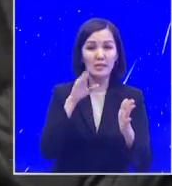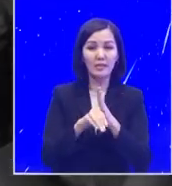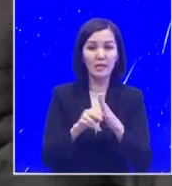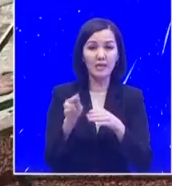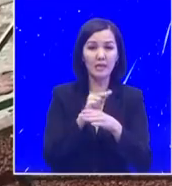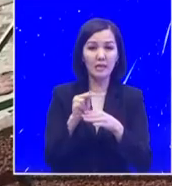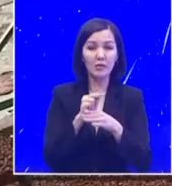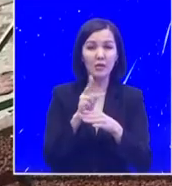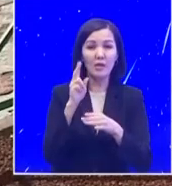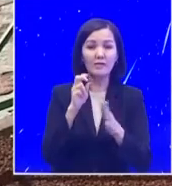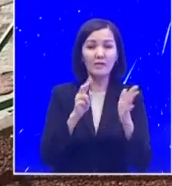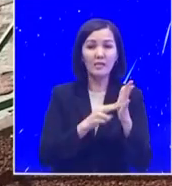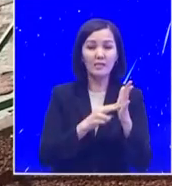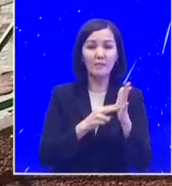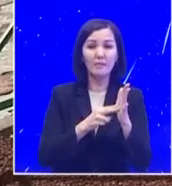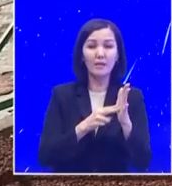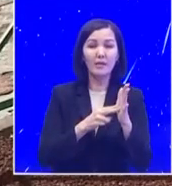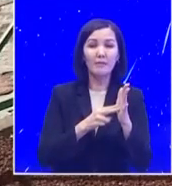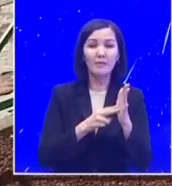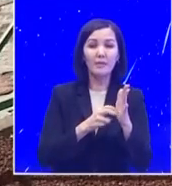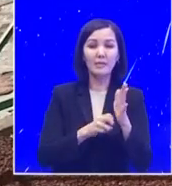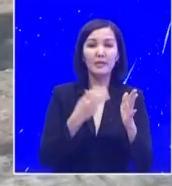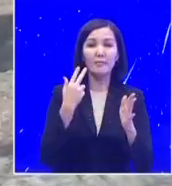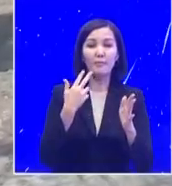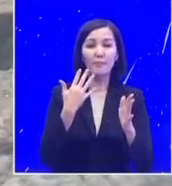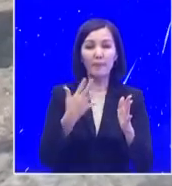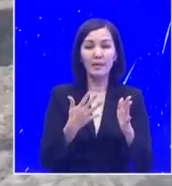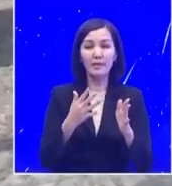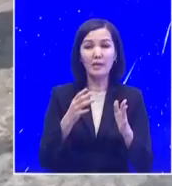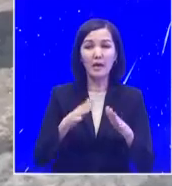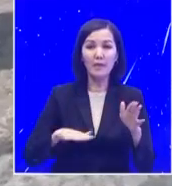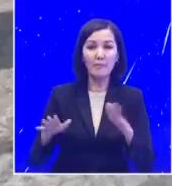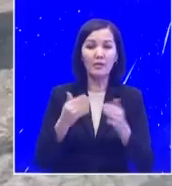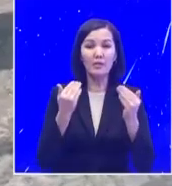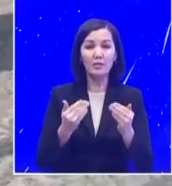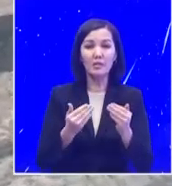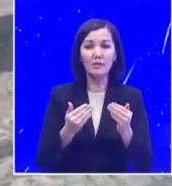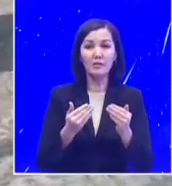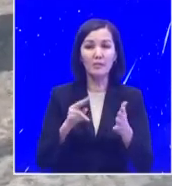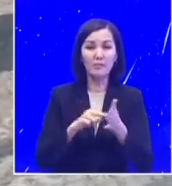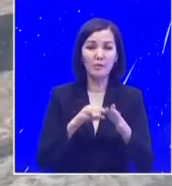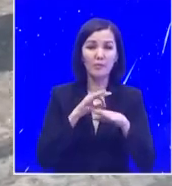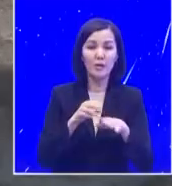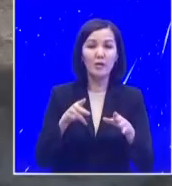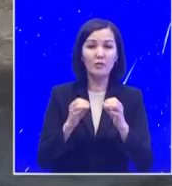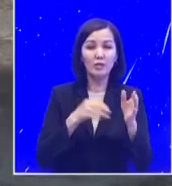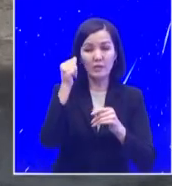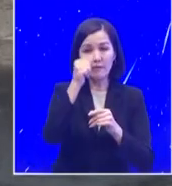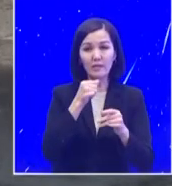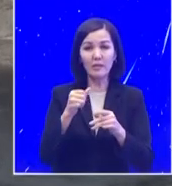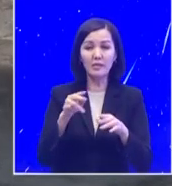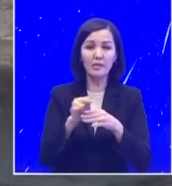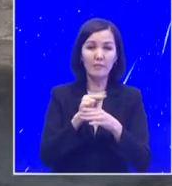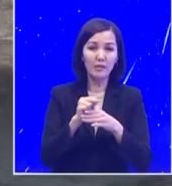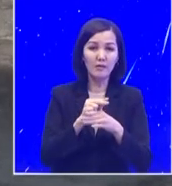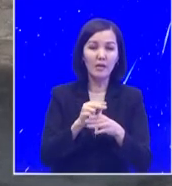реконструкции числятся 275 объектов. Из них чуть меньше половины уже сданы в эксплуатацию. В 2019 году было